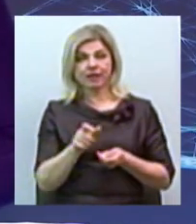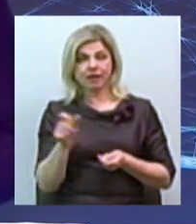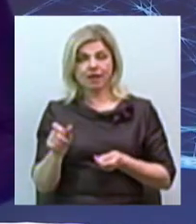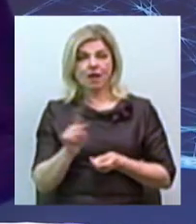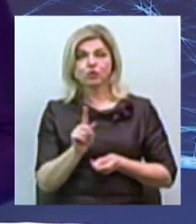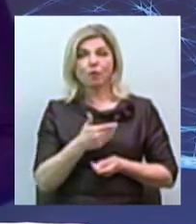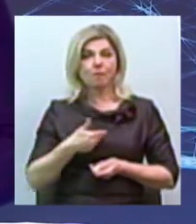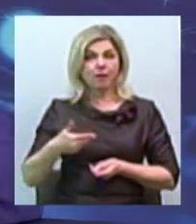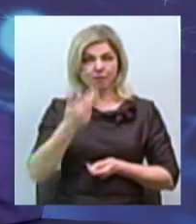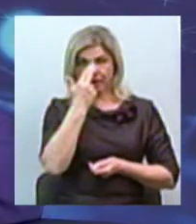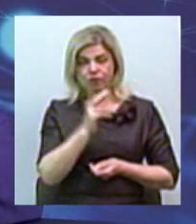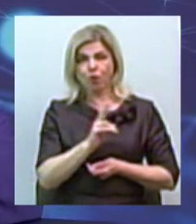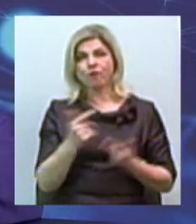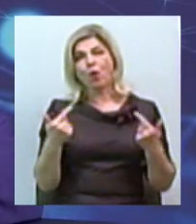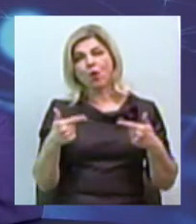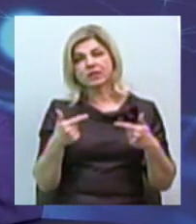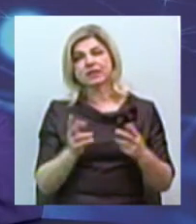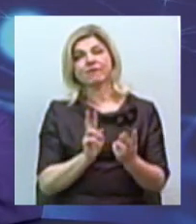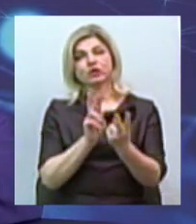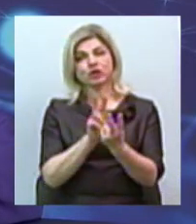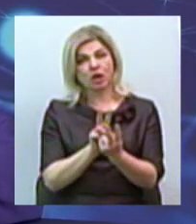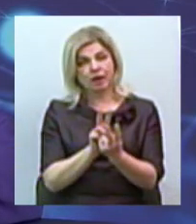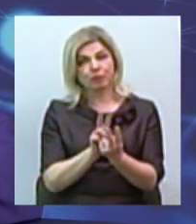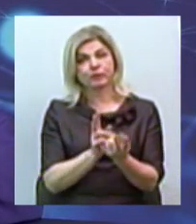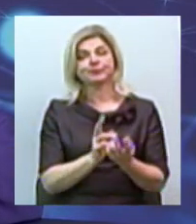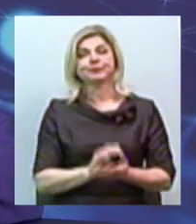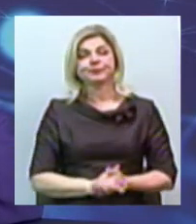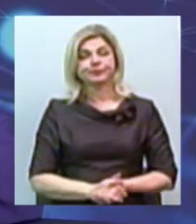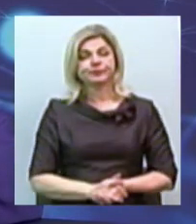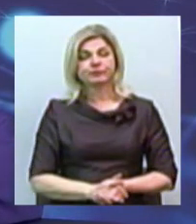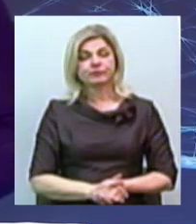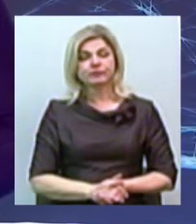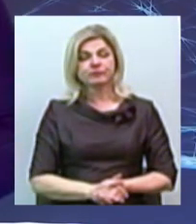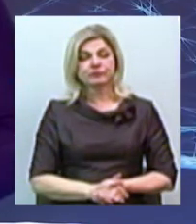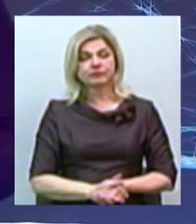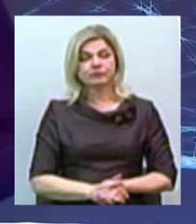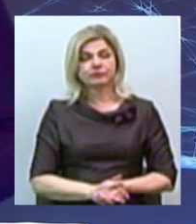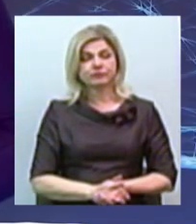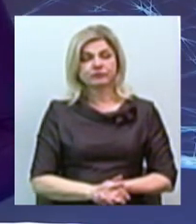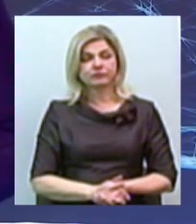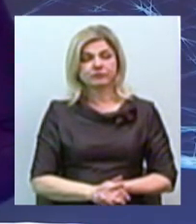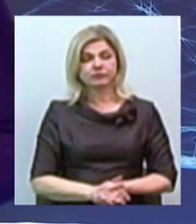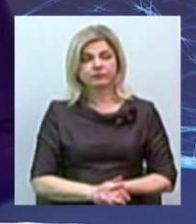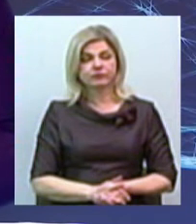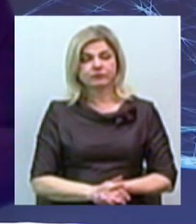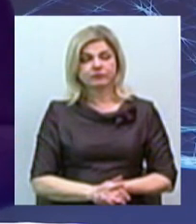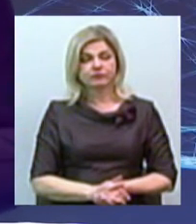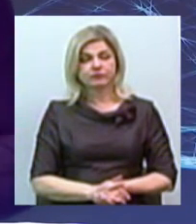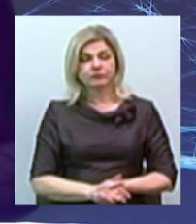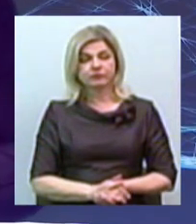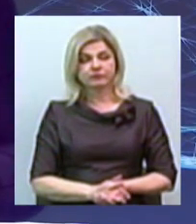звикли, що ми когось гостинно зустрічаємо, що ми коментуємо певні моменти. У